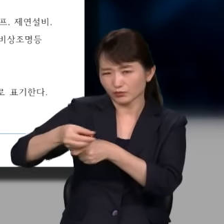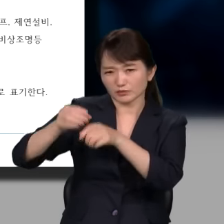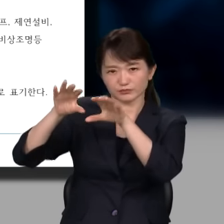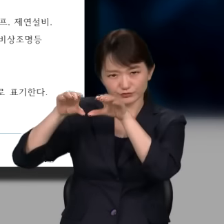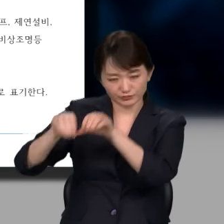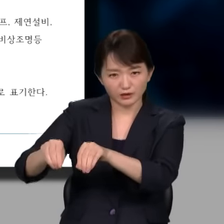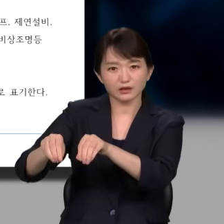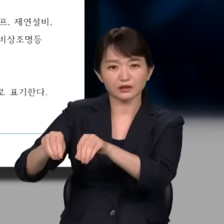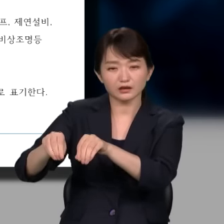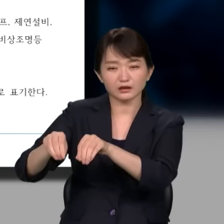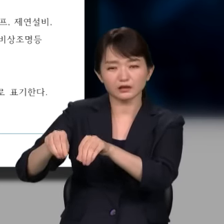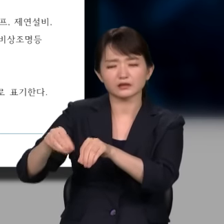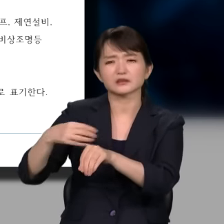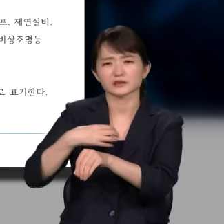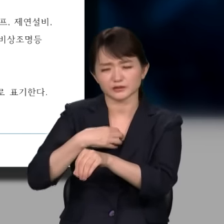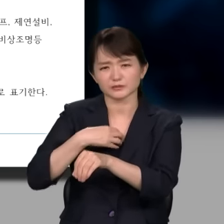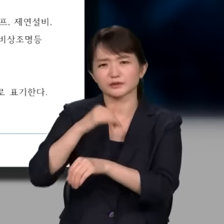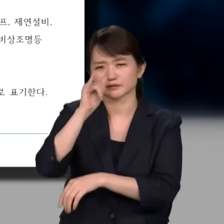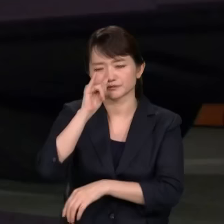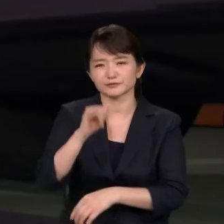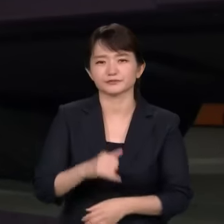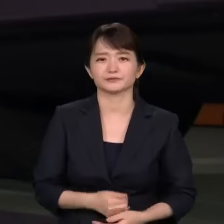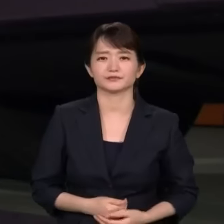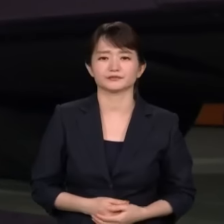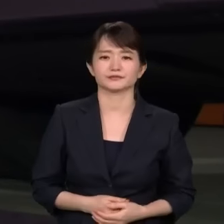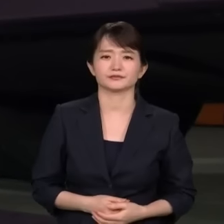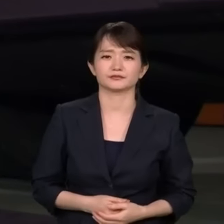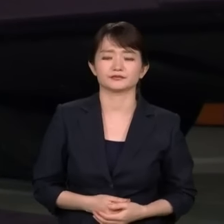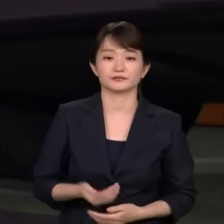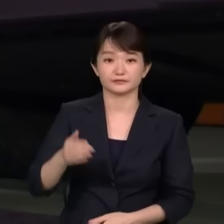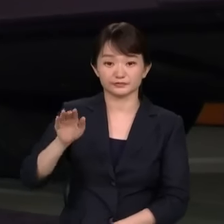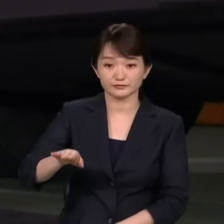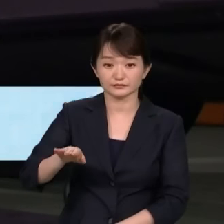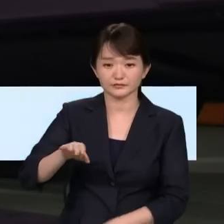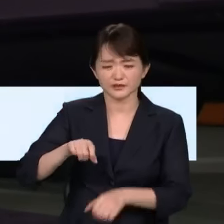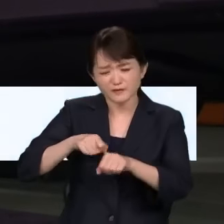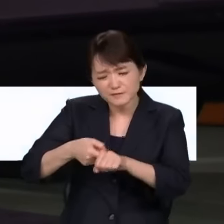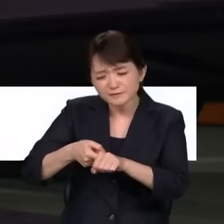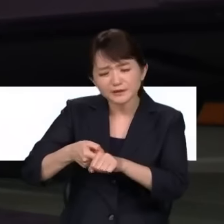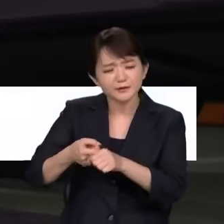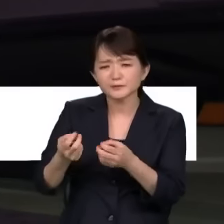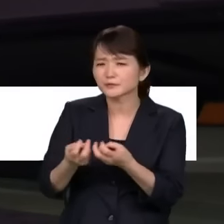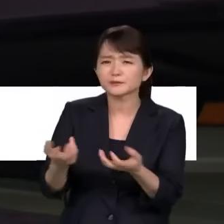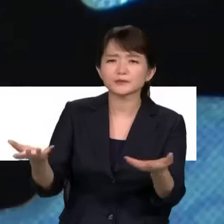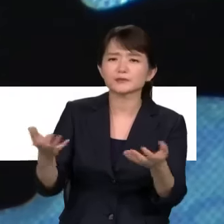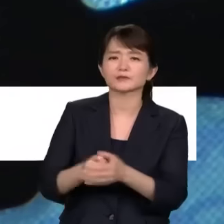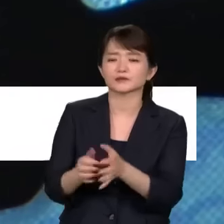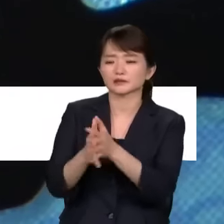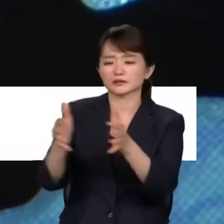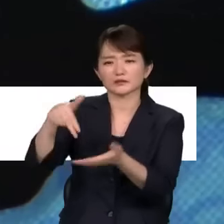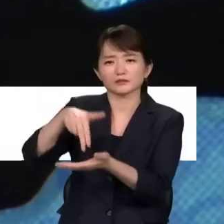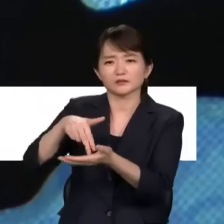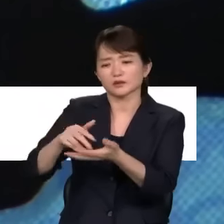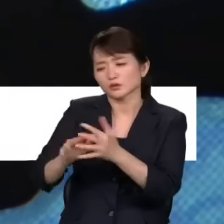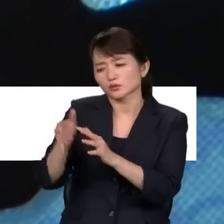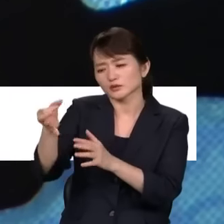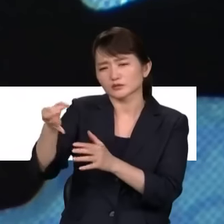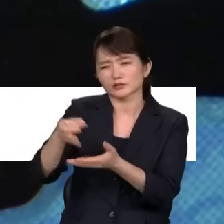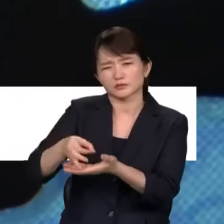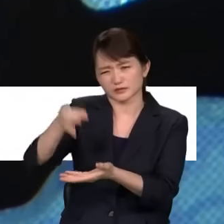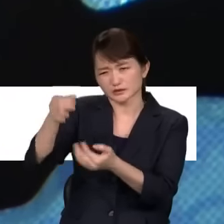멈추면서 2차 피해가 발생할 수 있다는 겁니다. 하지만 강제할 수 없을 뿐더러 아파트 입장에선 공사비용 문제로